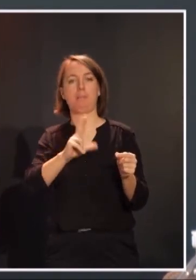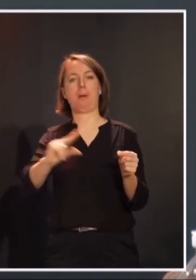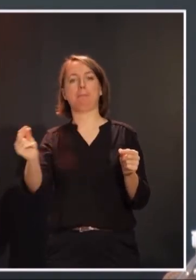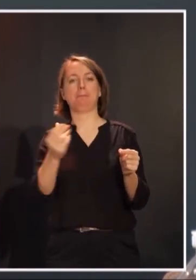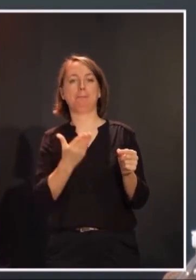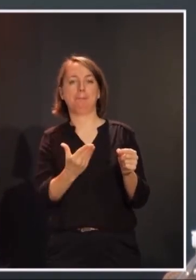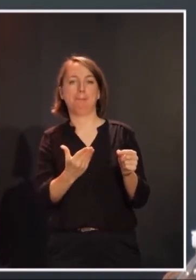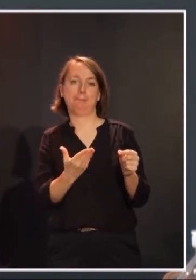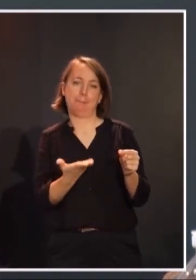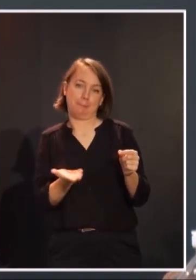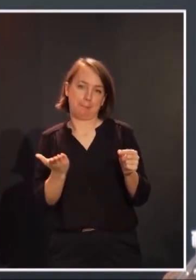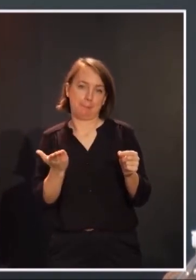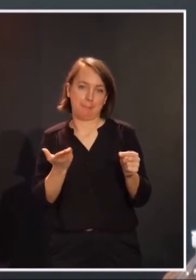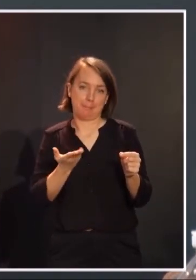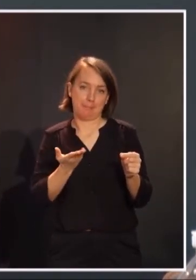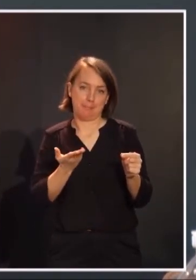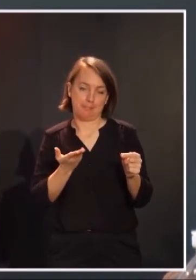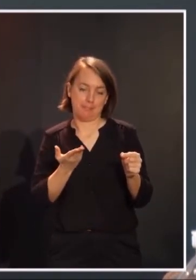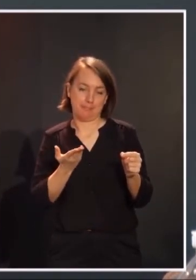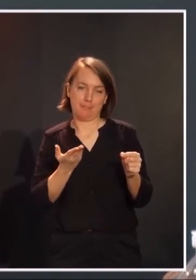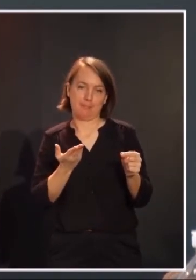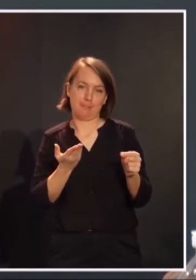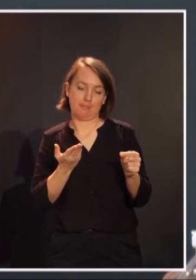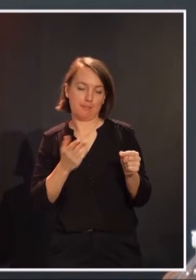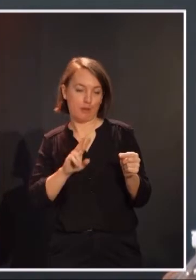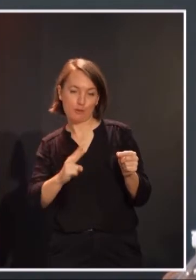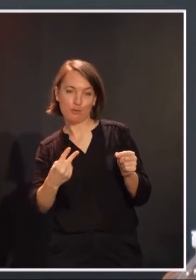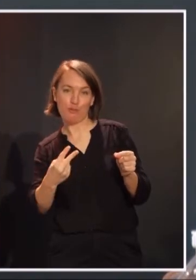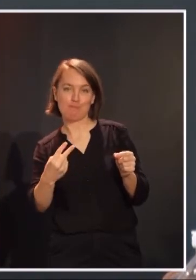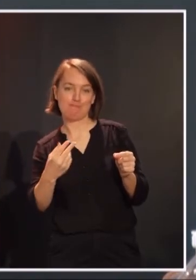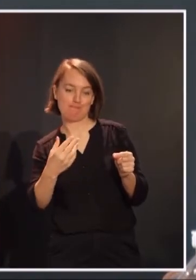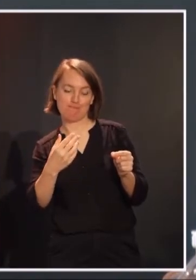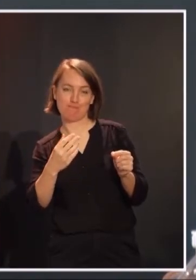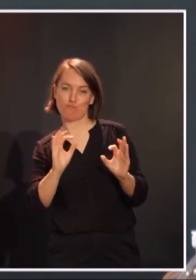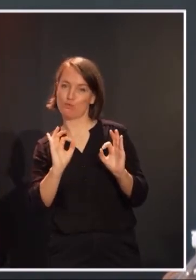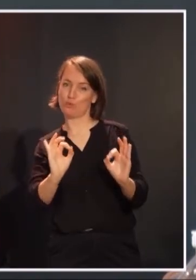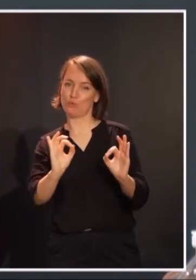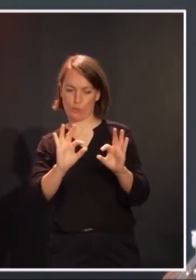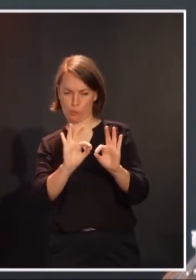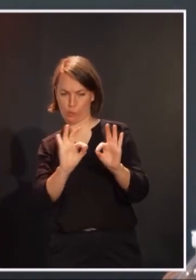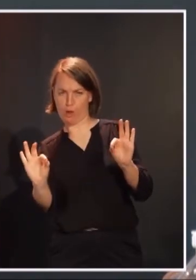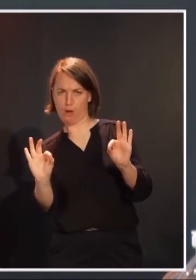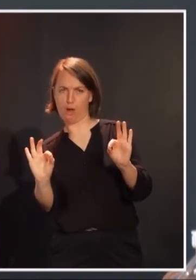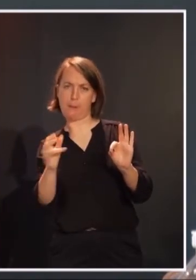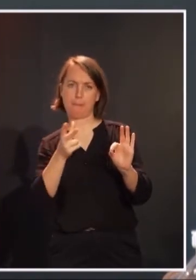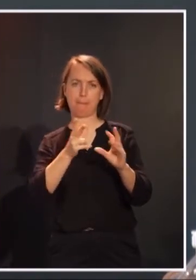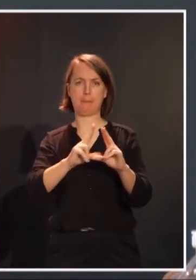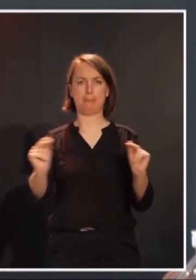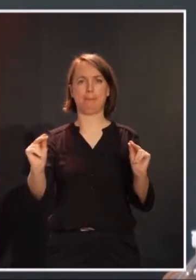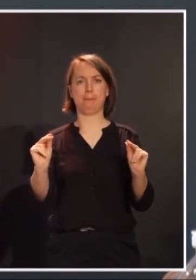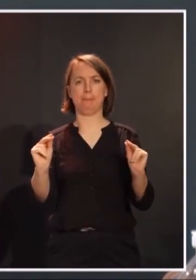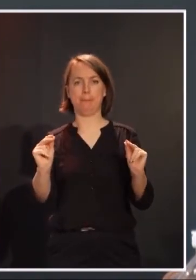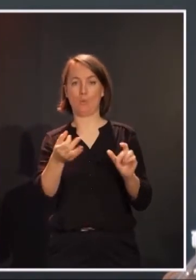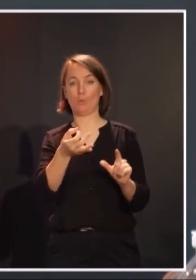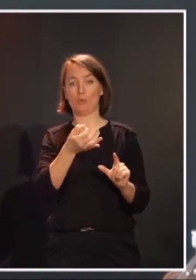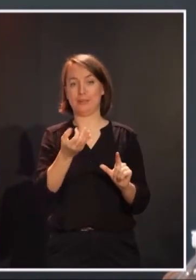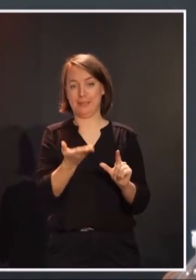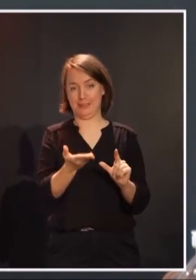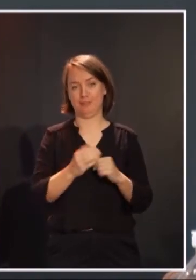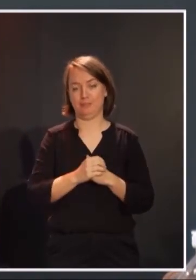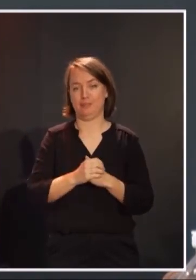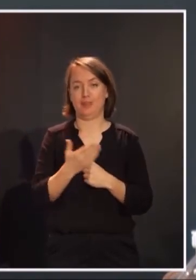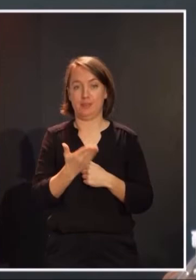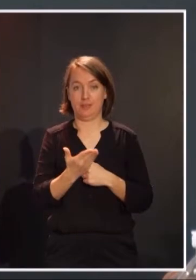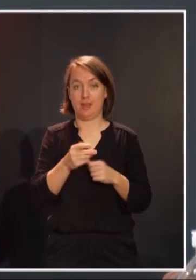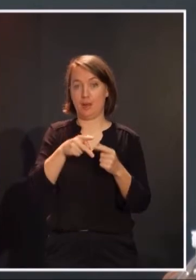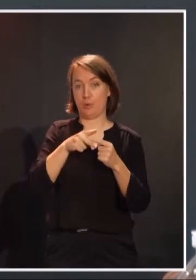dessiner sur sa tablette pourront être repris pour être vraiment droit et plus propre. Donc ça, c'était un outil aussi intéressant